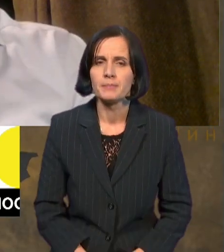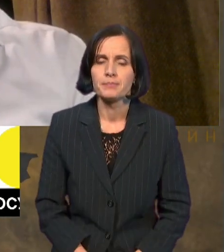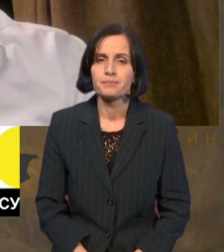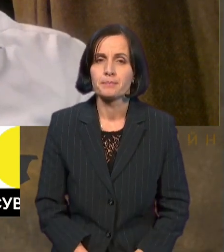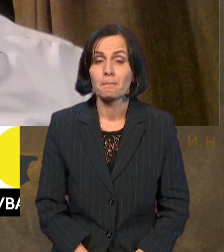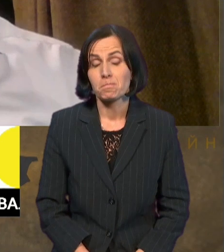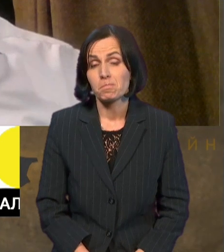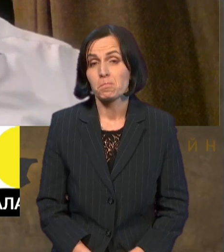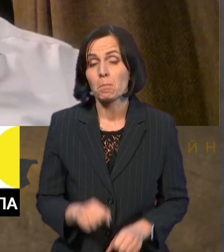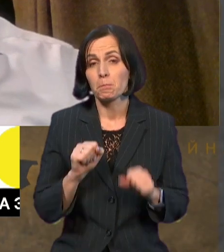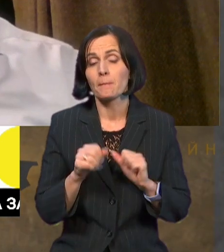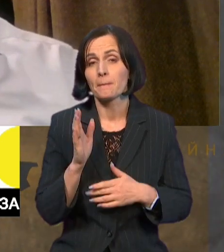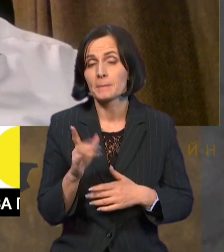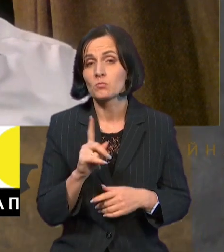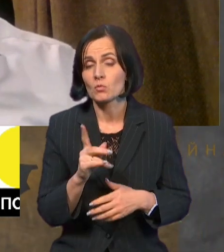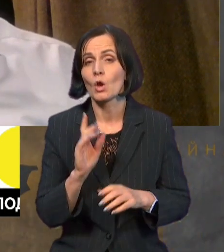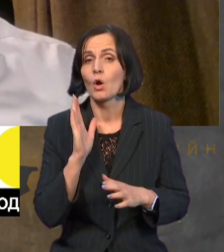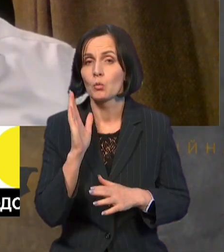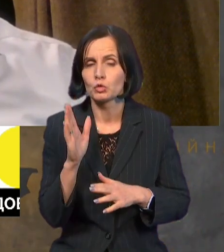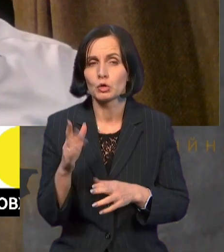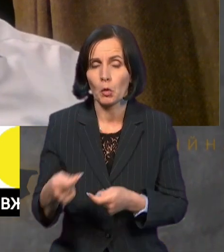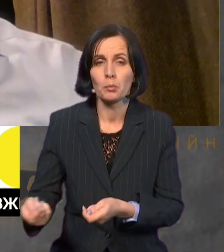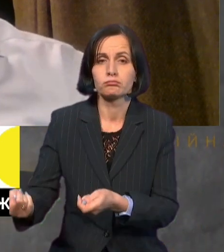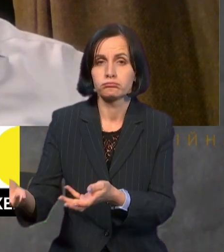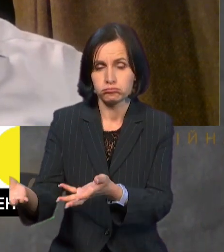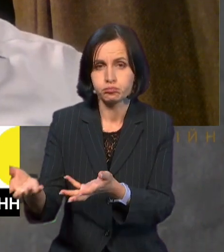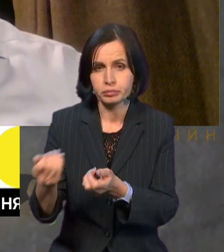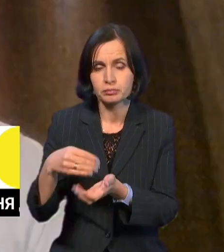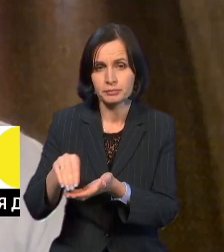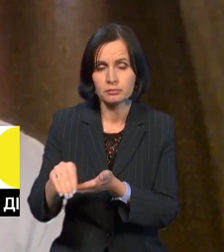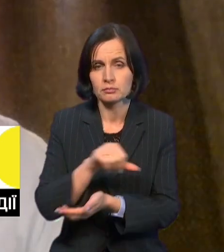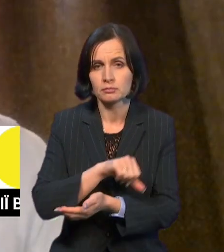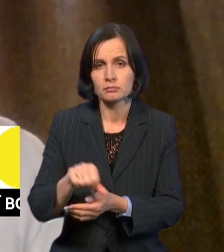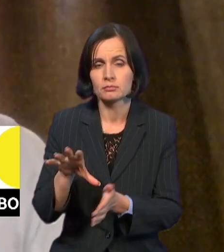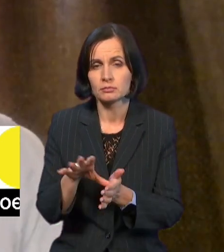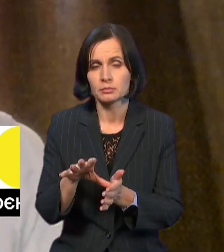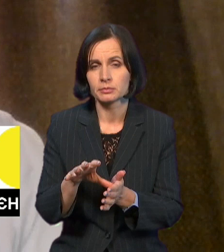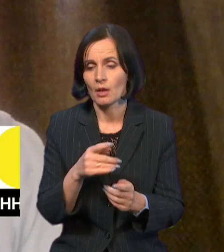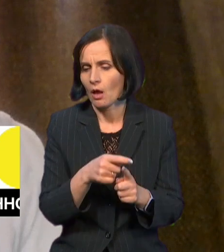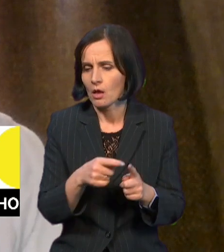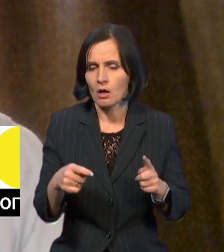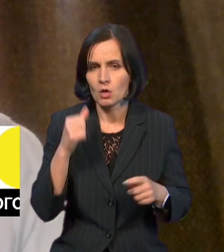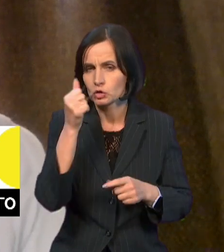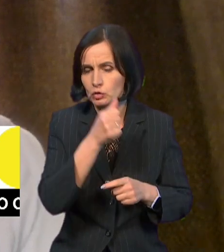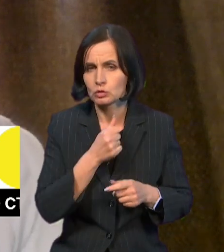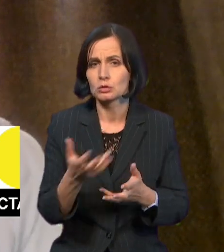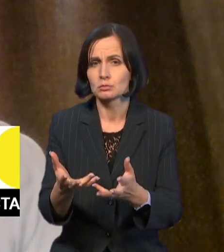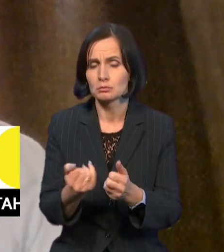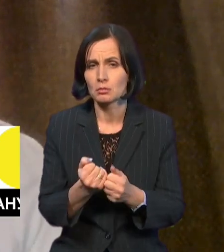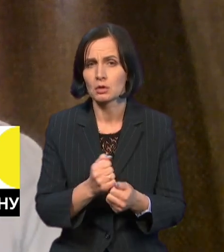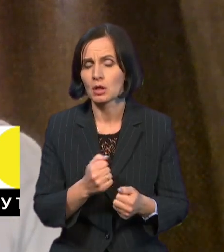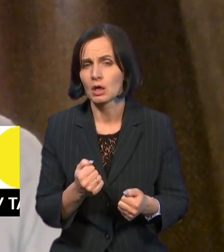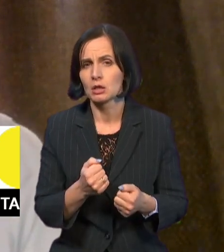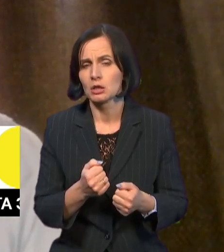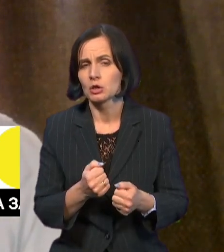Ну, цілком ймовірно, що ми будемо імпортувати електроенергію. Ми її, в принципі, імпортували протягом року. Ми брали аварійну допомогу. Навіть зараз ми